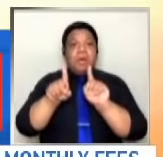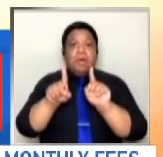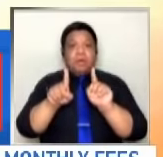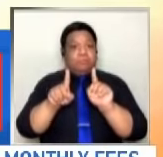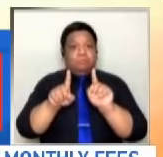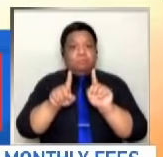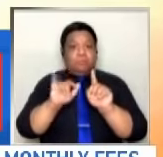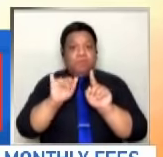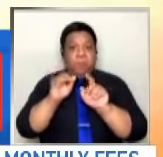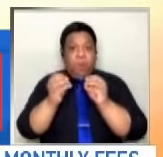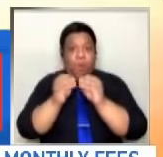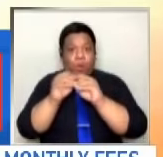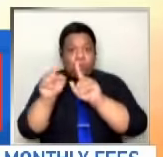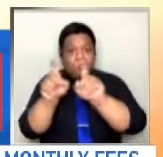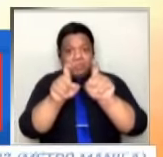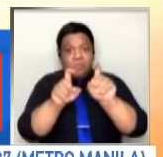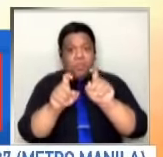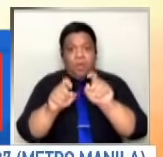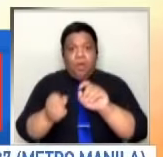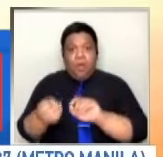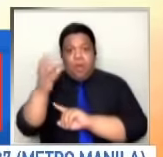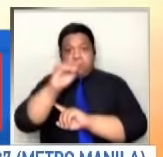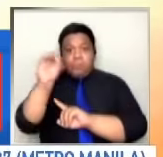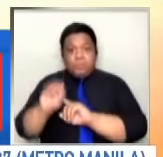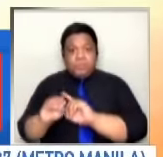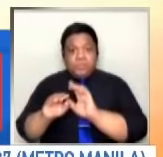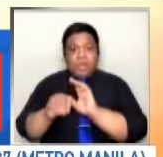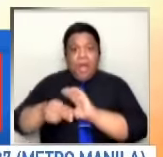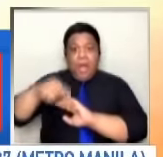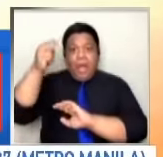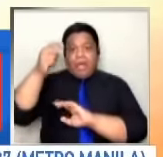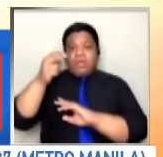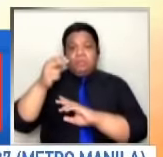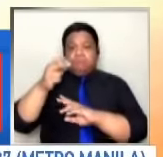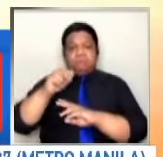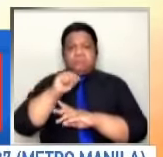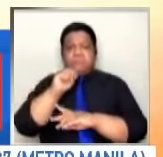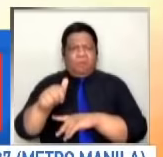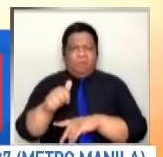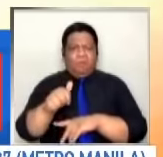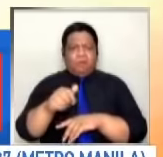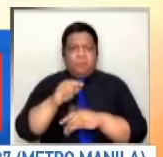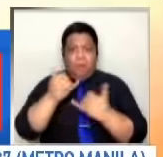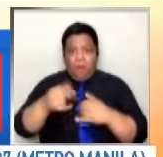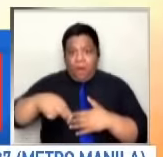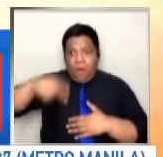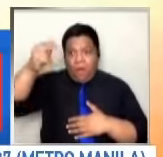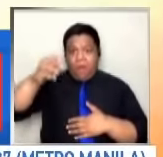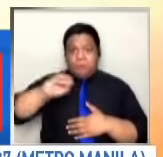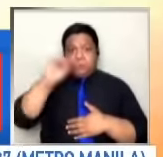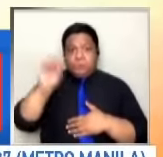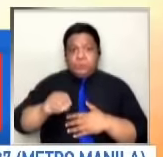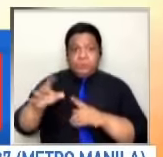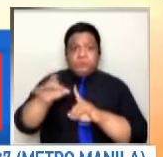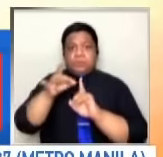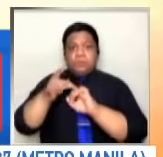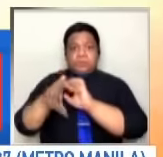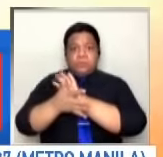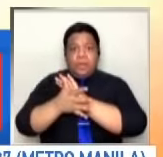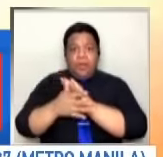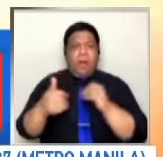tumataas usually yung positivity rate. So mataas yung positivity rate natin. And nadagdagan na rin yung testing natin